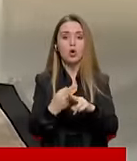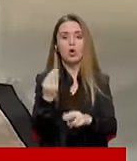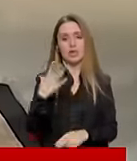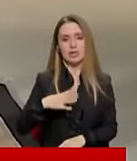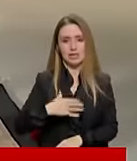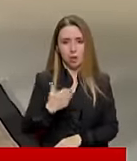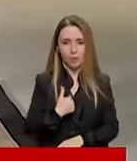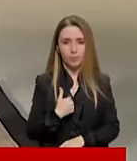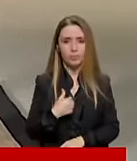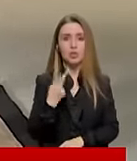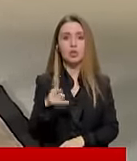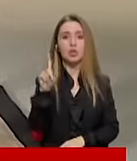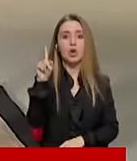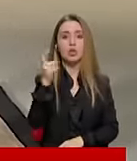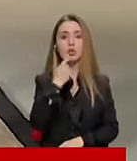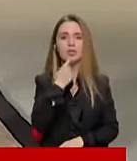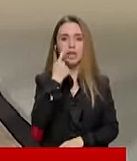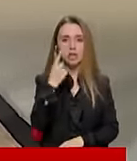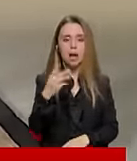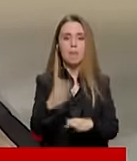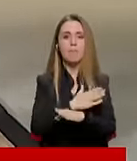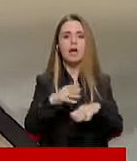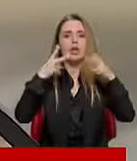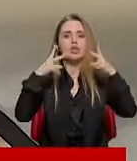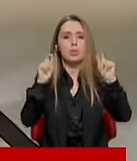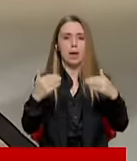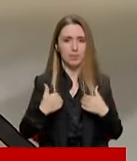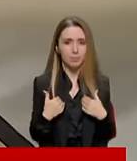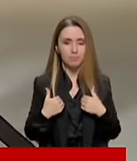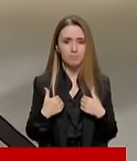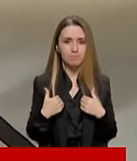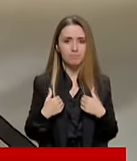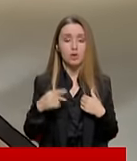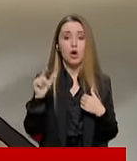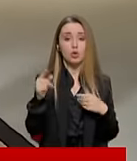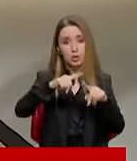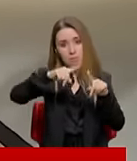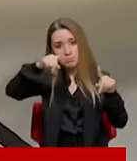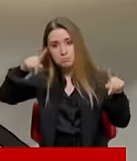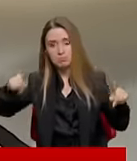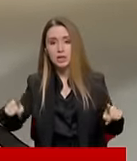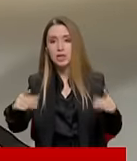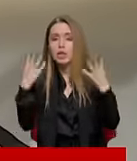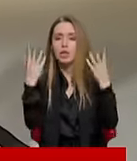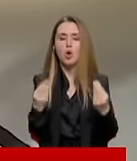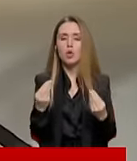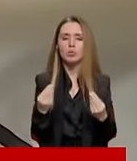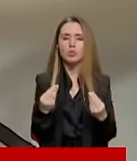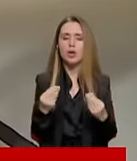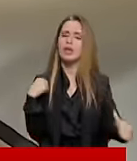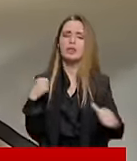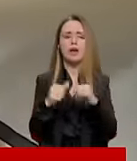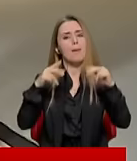istiyorum 2019 yılında mal beyanımı açıkladım Eee o günden bugüne ne olmuş malbi Hanım